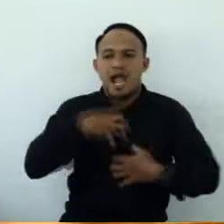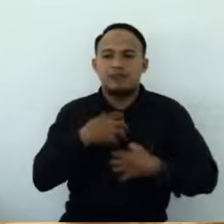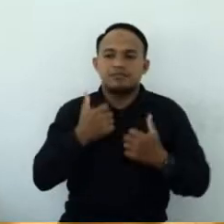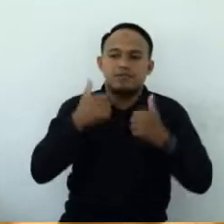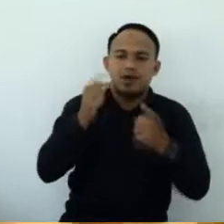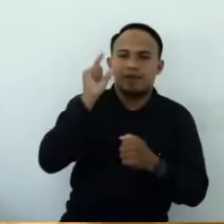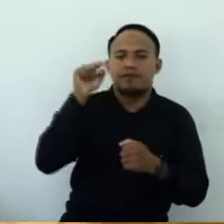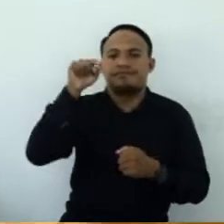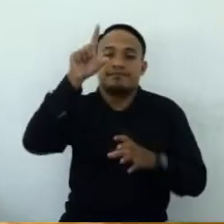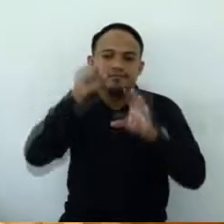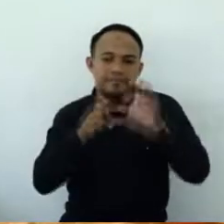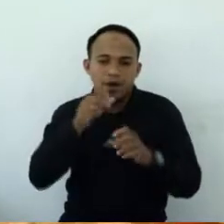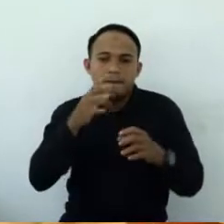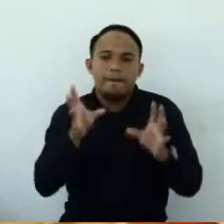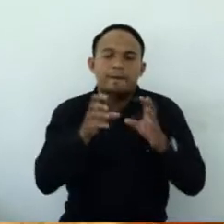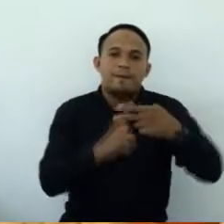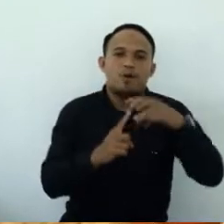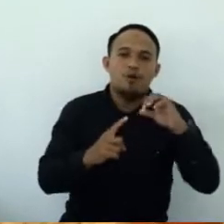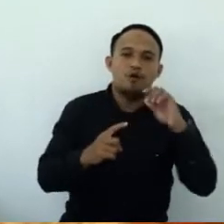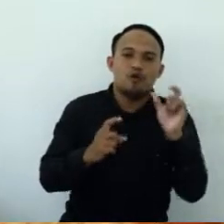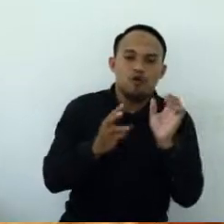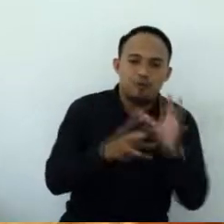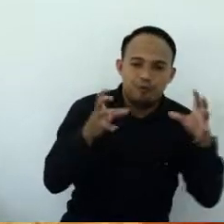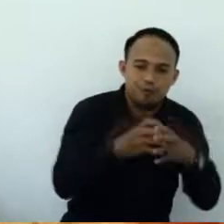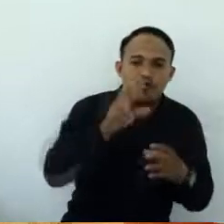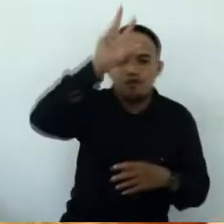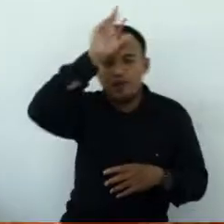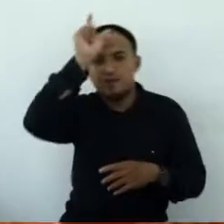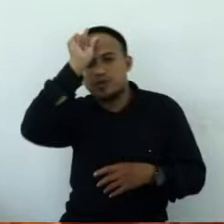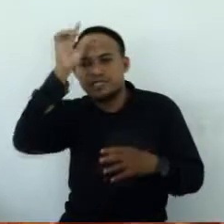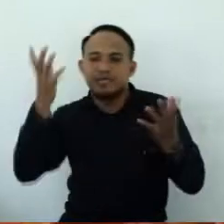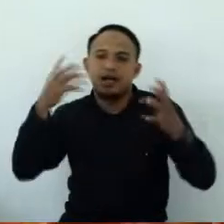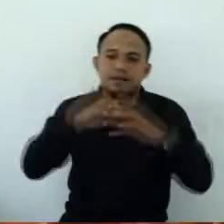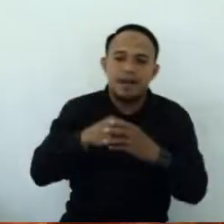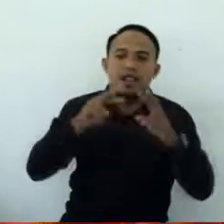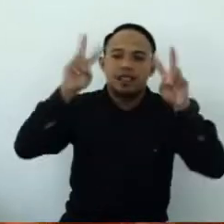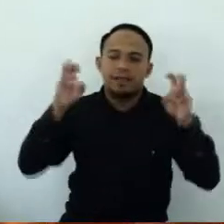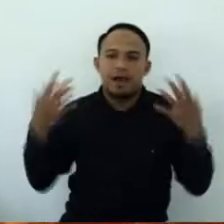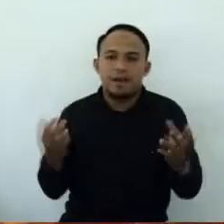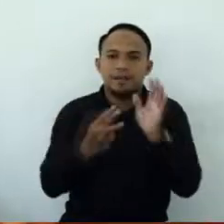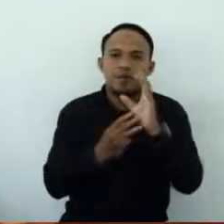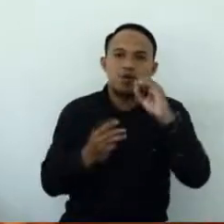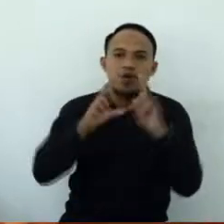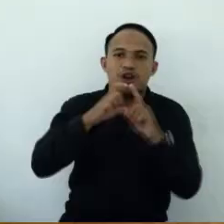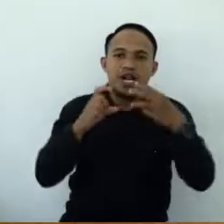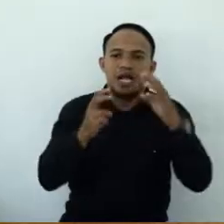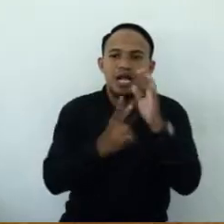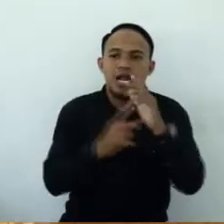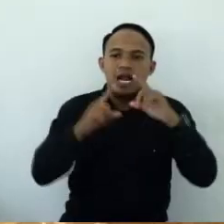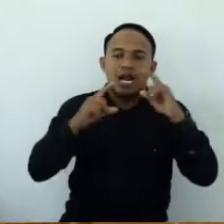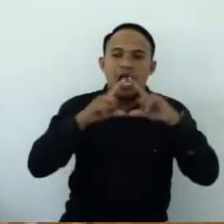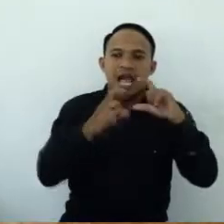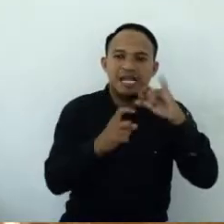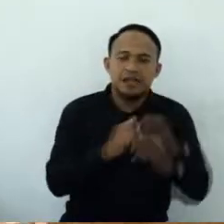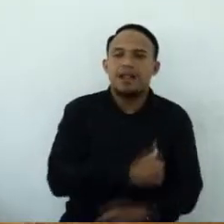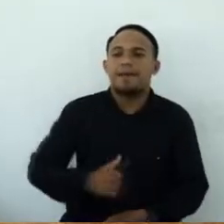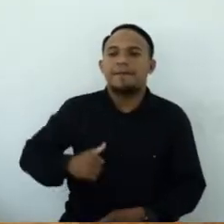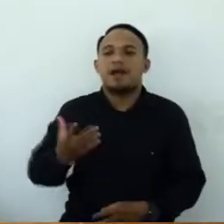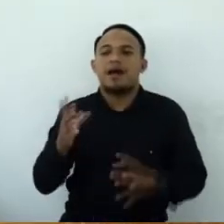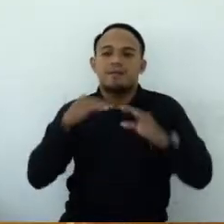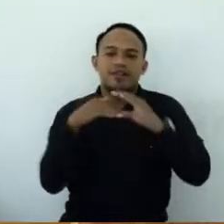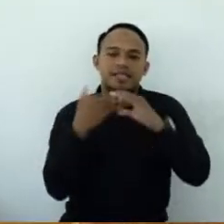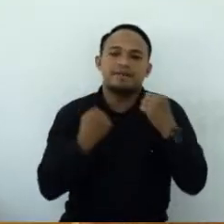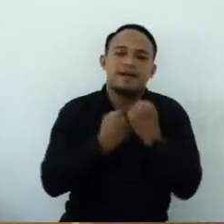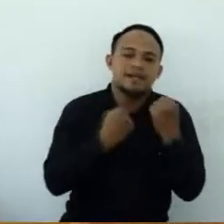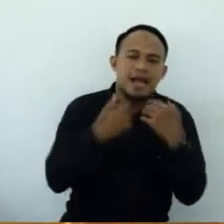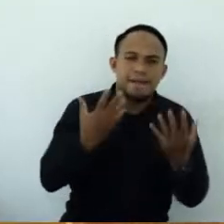kualitas keimanan dan umat Islam hal itu diutarakannya pada Forum Kiai dan Ustad dengan tema moderasi